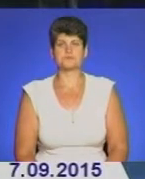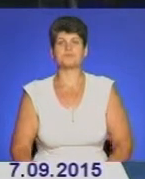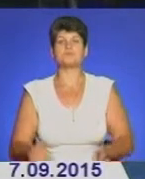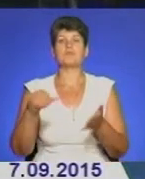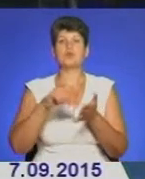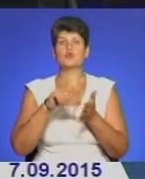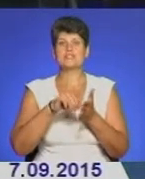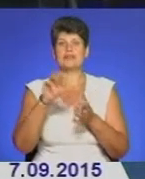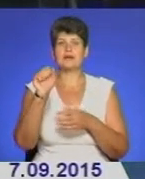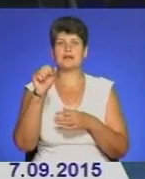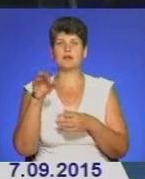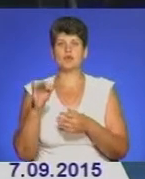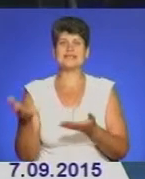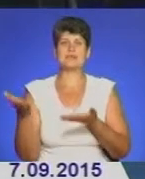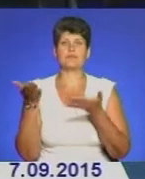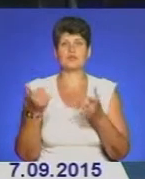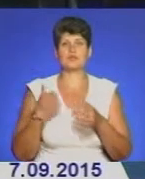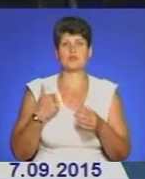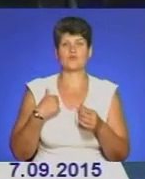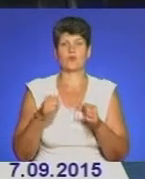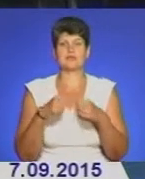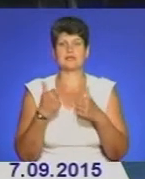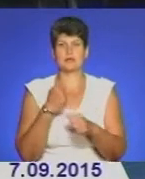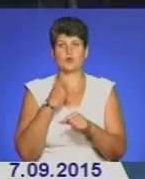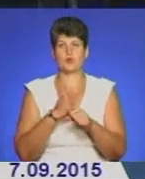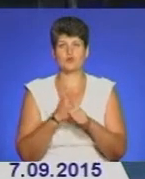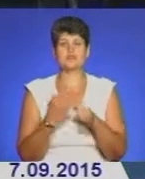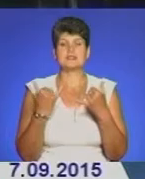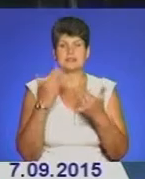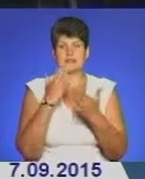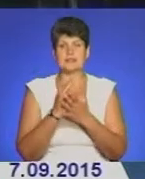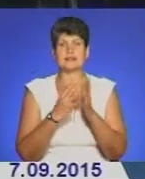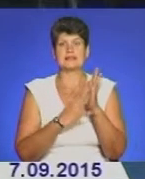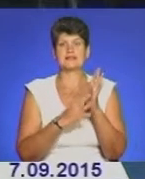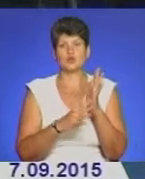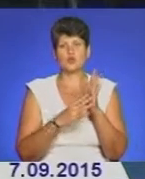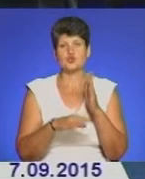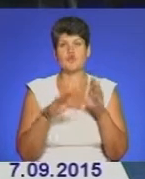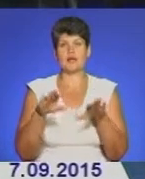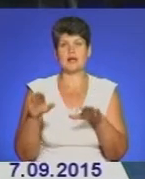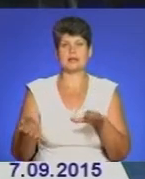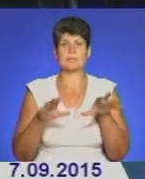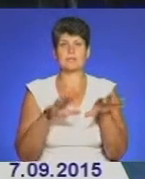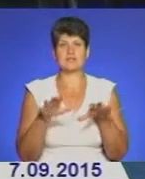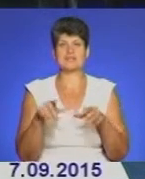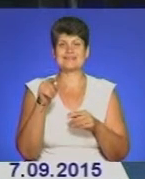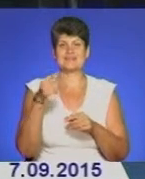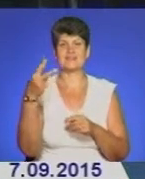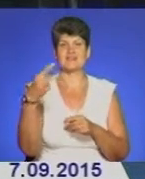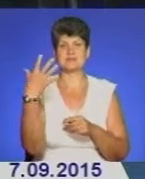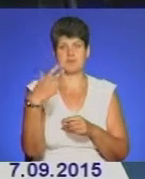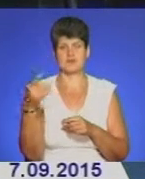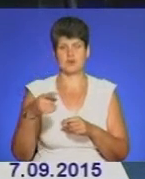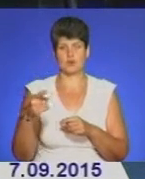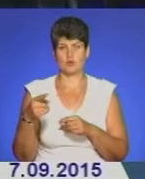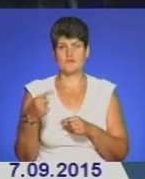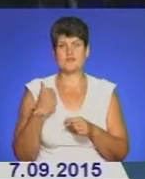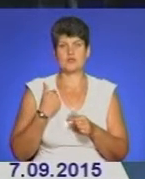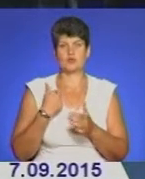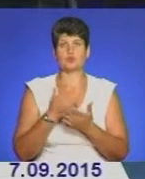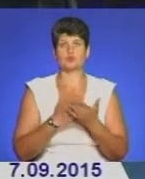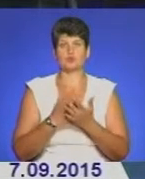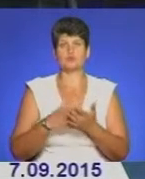Учасників АТО запрошують у військові комісаріати на роботу. Наразі є близько 90 вакантних посад, з них 25 у Тернополі.